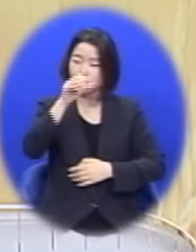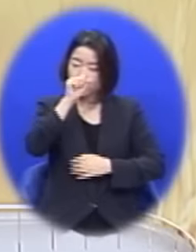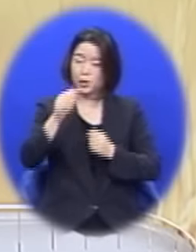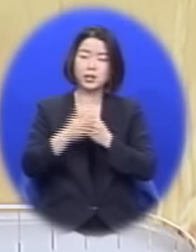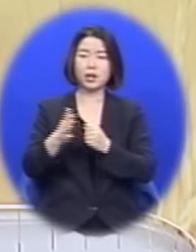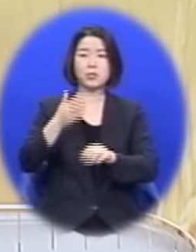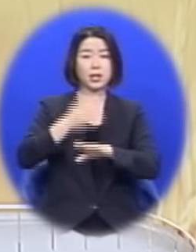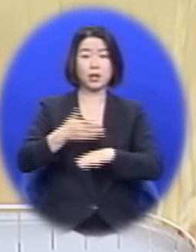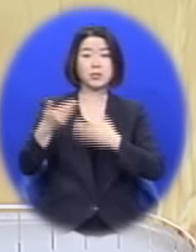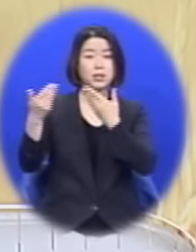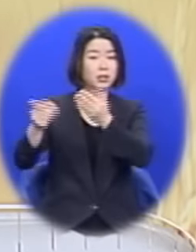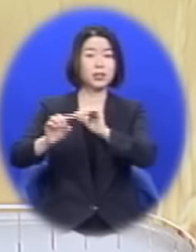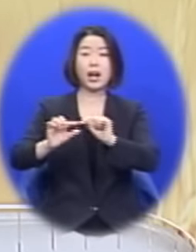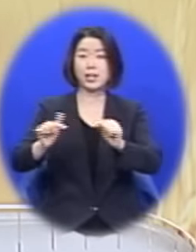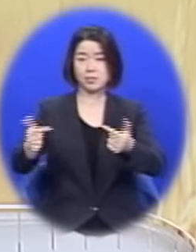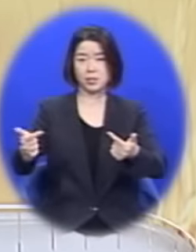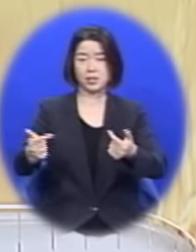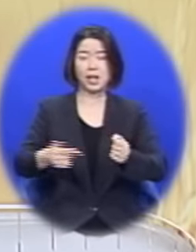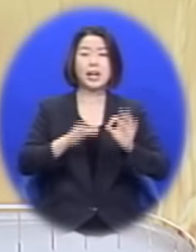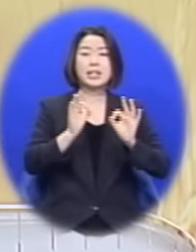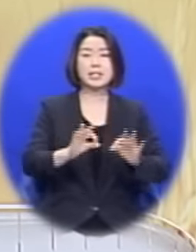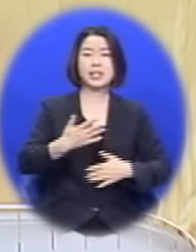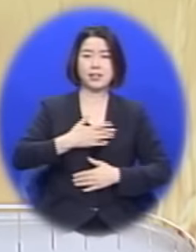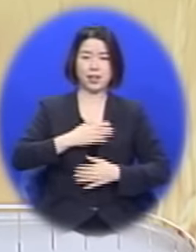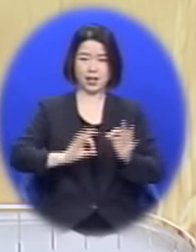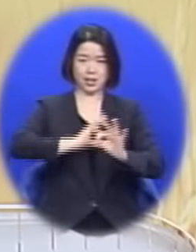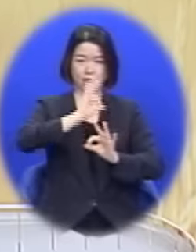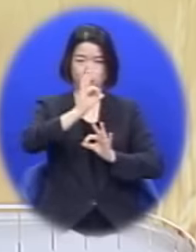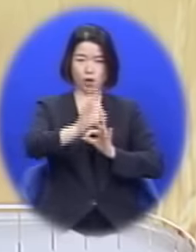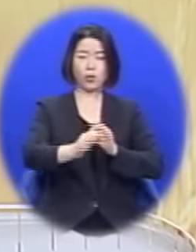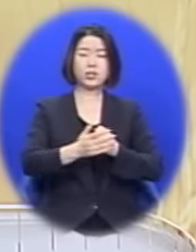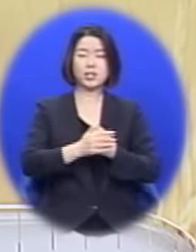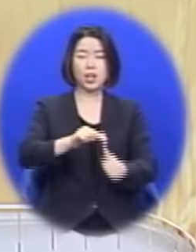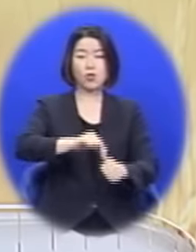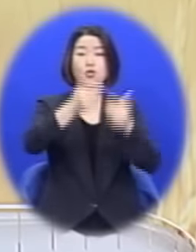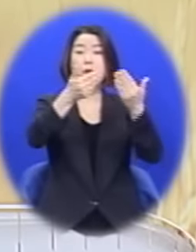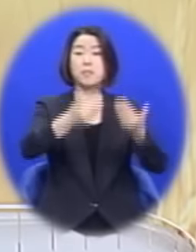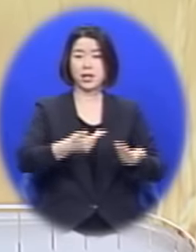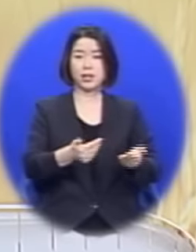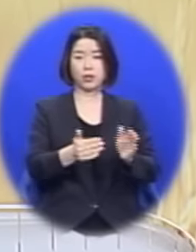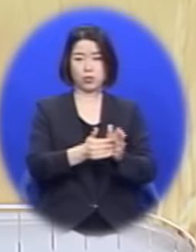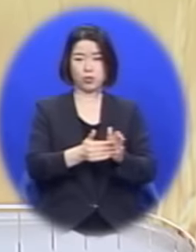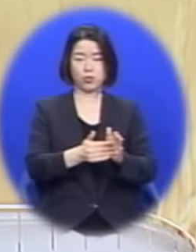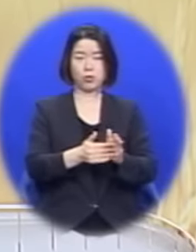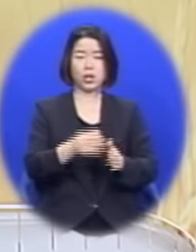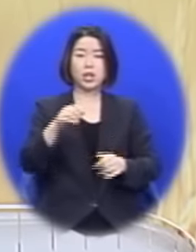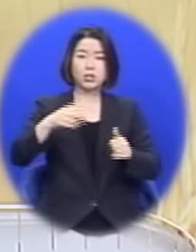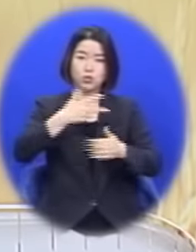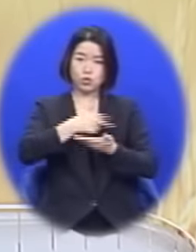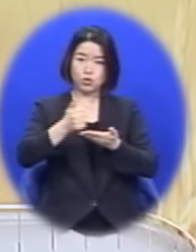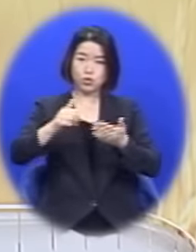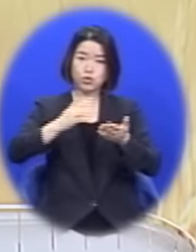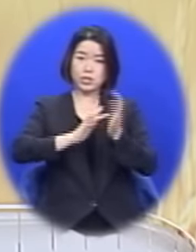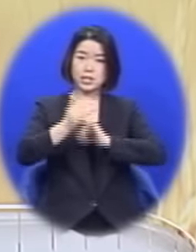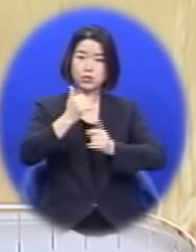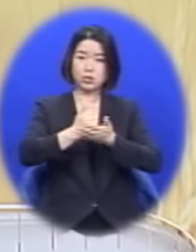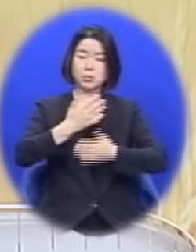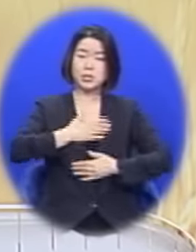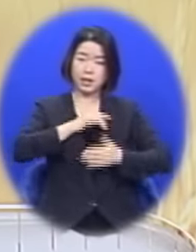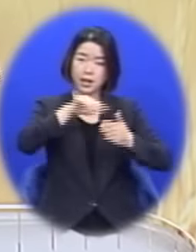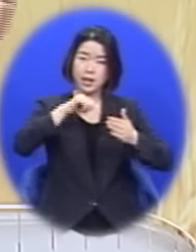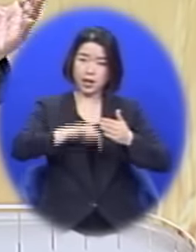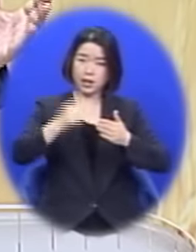아닙니다. 이제는 내가 영원히 구원받았고 그리고 주 예수님이 내 안에